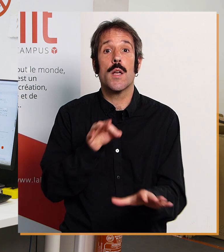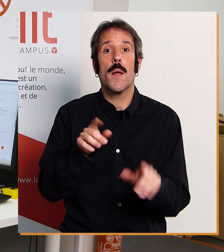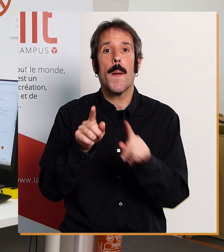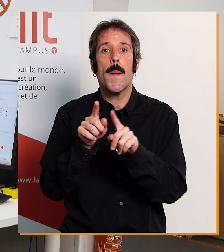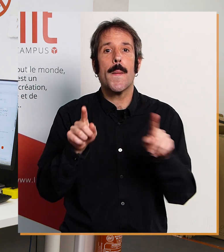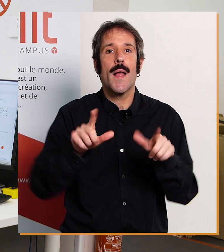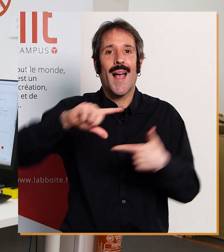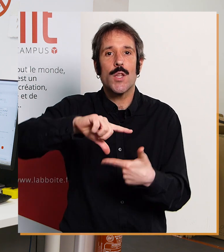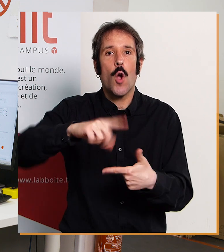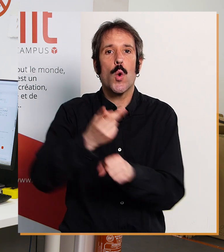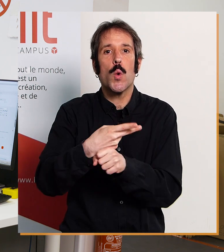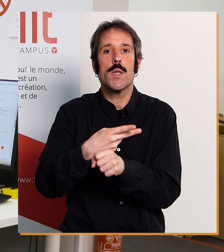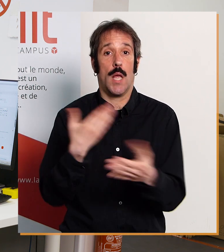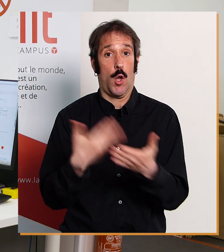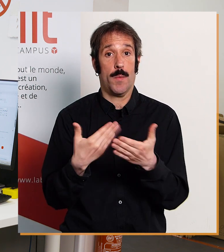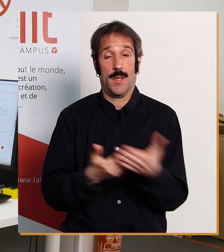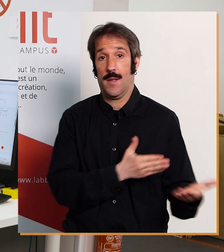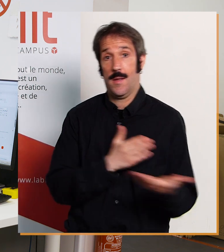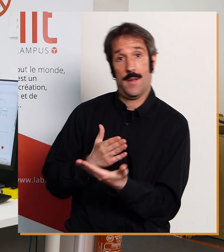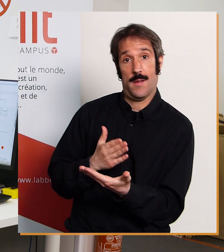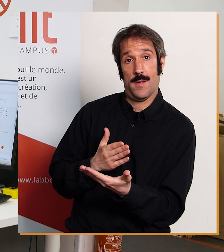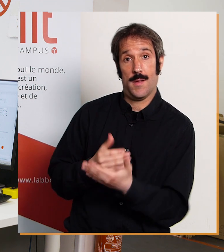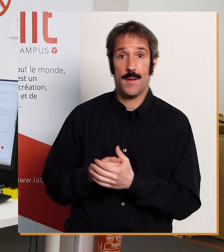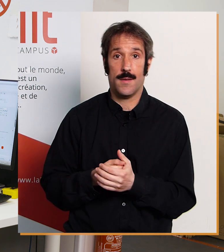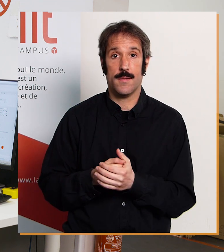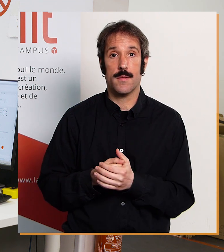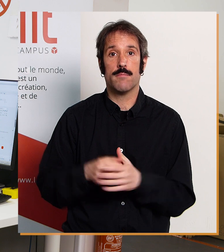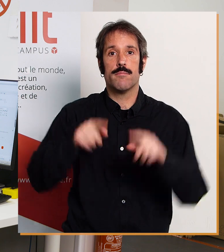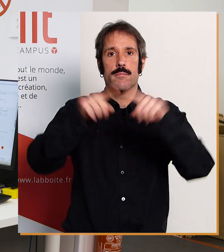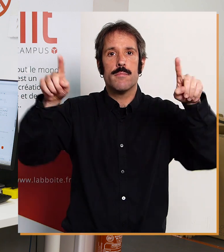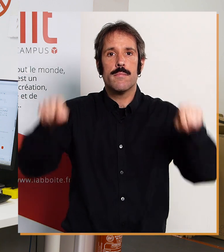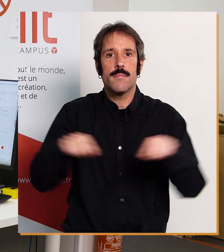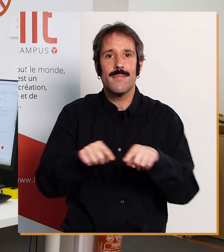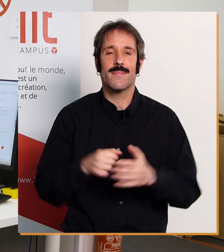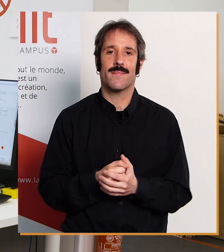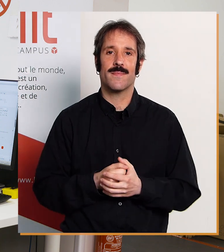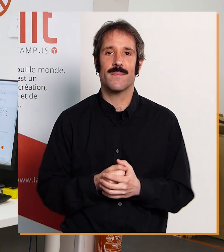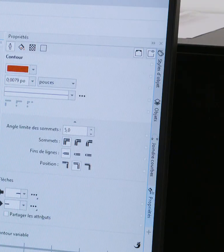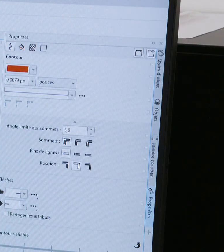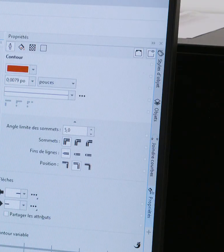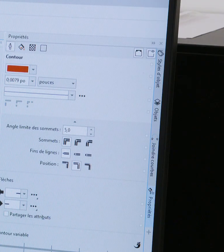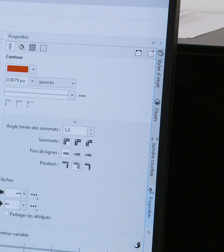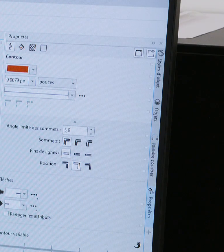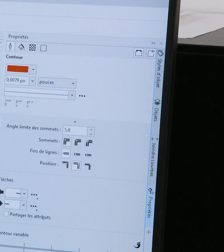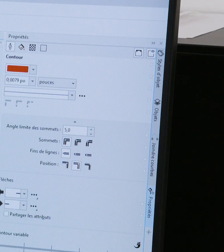sélectionner l'outil rectangle et dresser comme ceci mon cadre autour de mon logo.